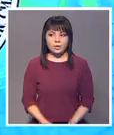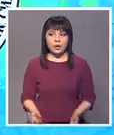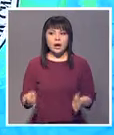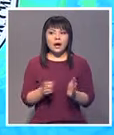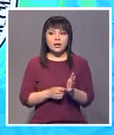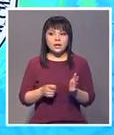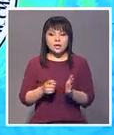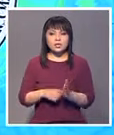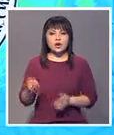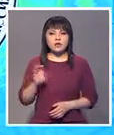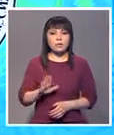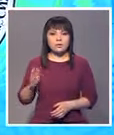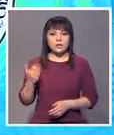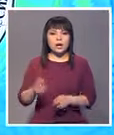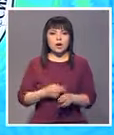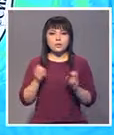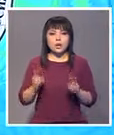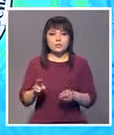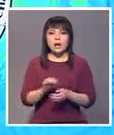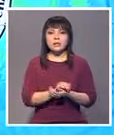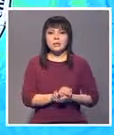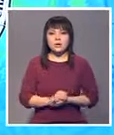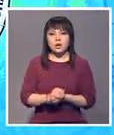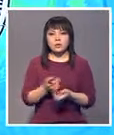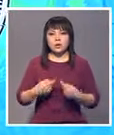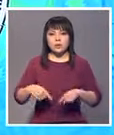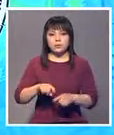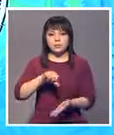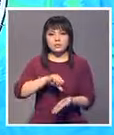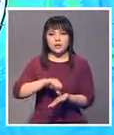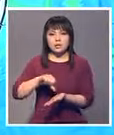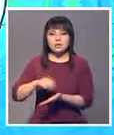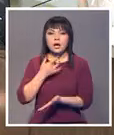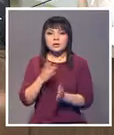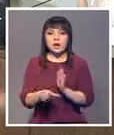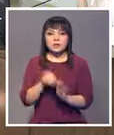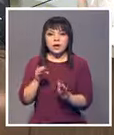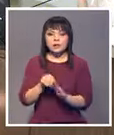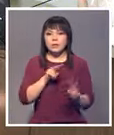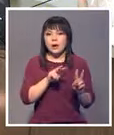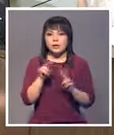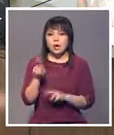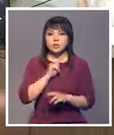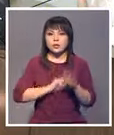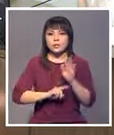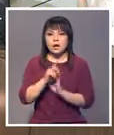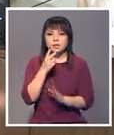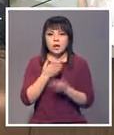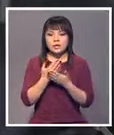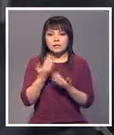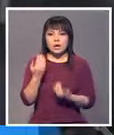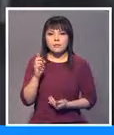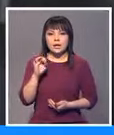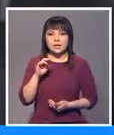Қарағандыға Еуропадағы қауіпсіздік және ынтымақтастық ұйымы атынан сайлауда байқаушылар келіп, өз жұмыстарын бастап кетті. Олар британдық Стелла Мэри